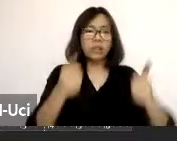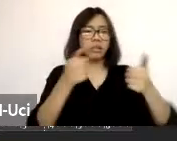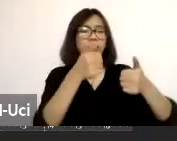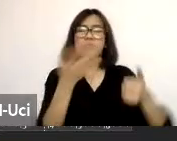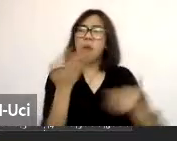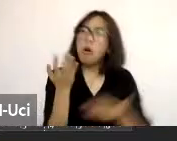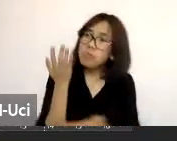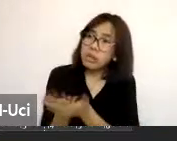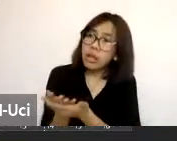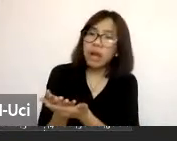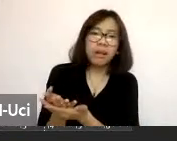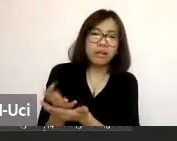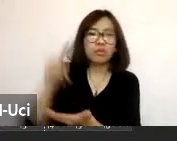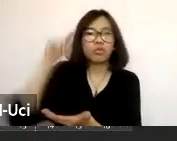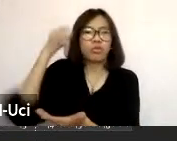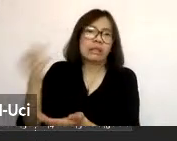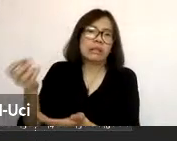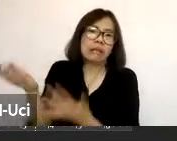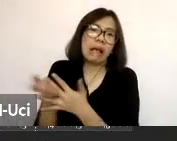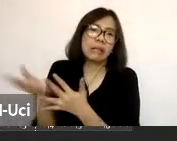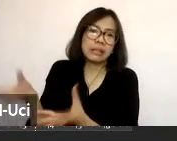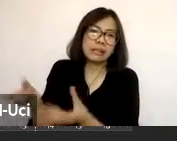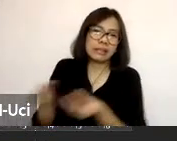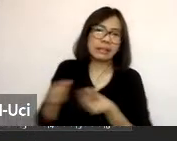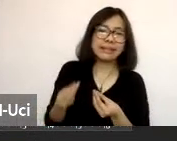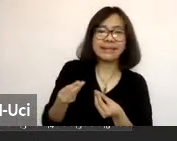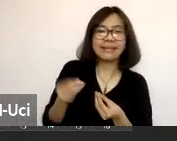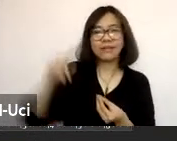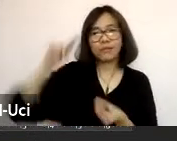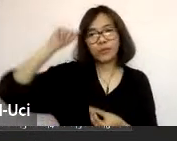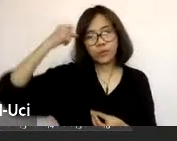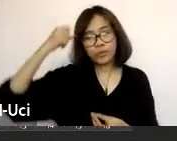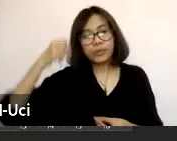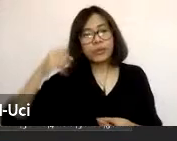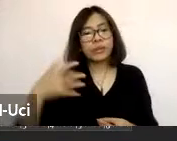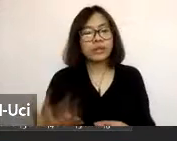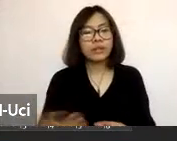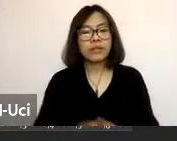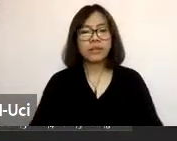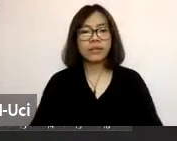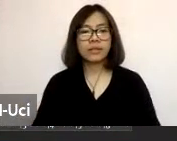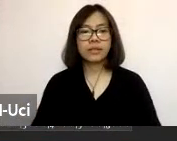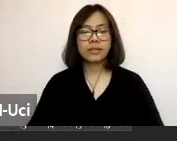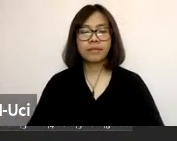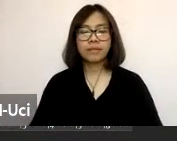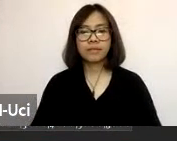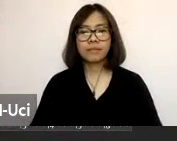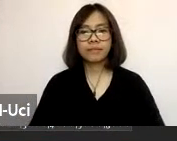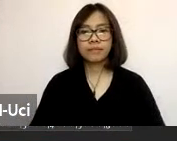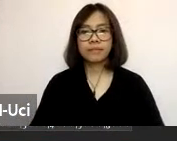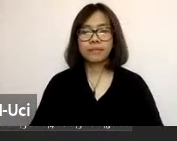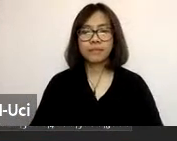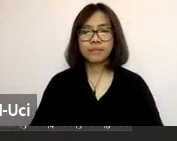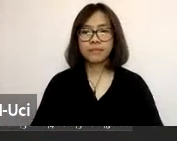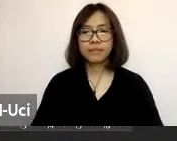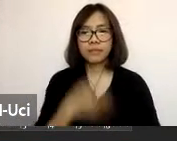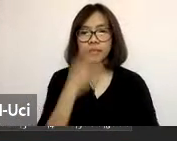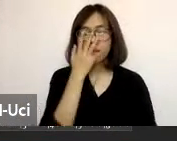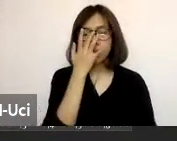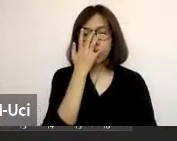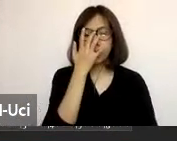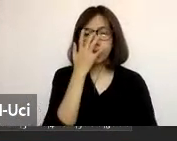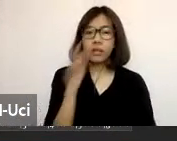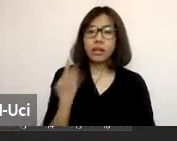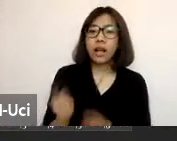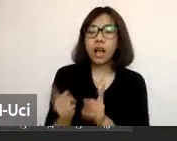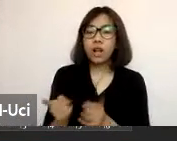tidak mudah untuk mendapatkan hasil ya kemudian kalau kita apa